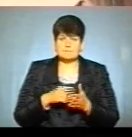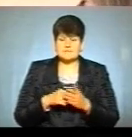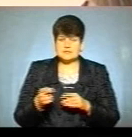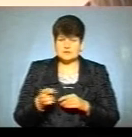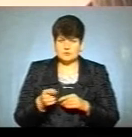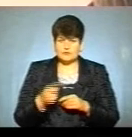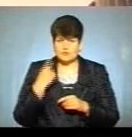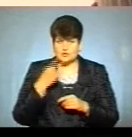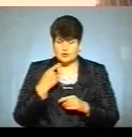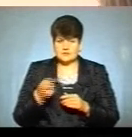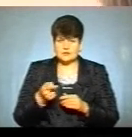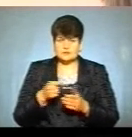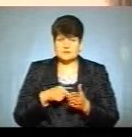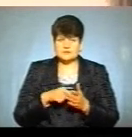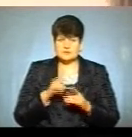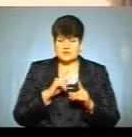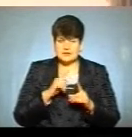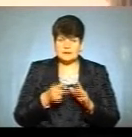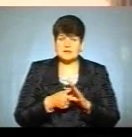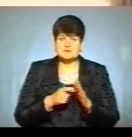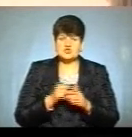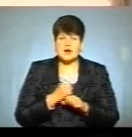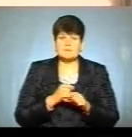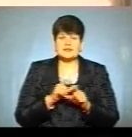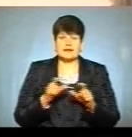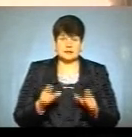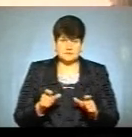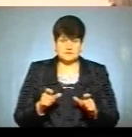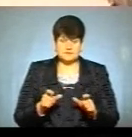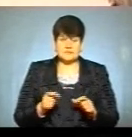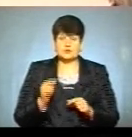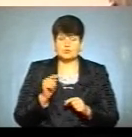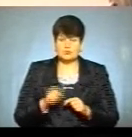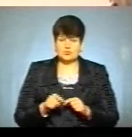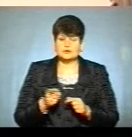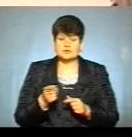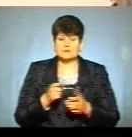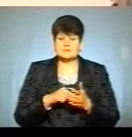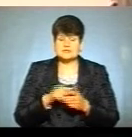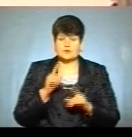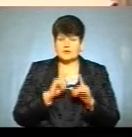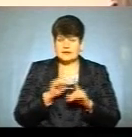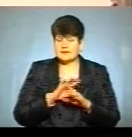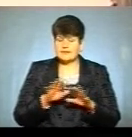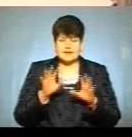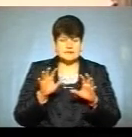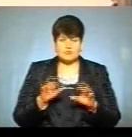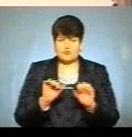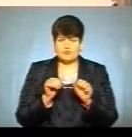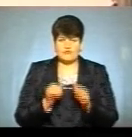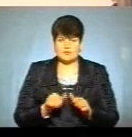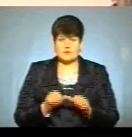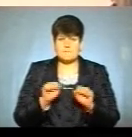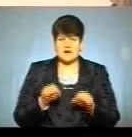Тернополя в особі Тернопільської міської ради приміщення аптеки, таким чином Тернопільською міською радою незаконно оформлено